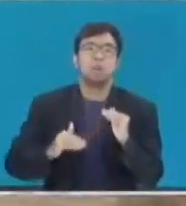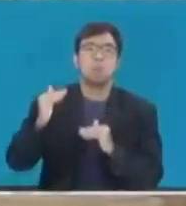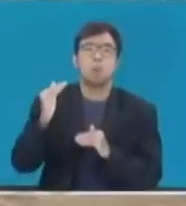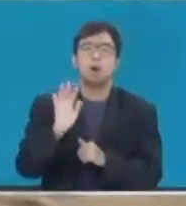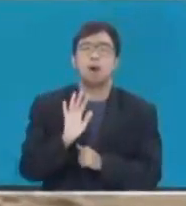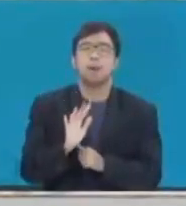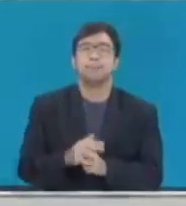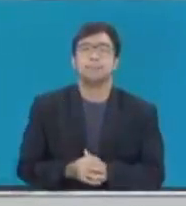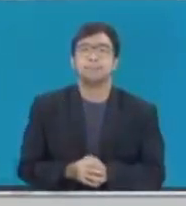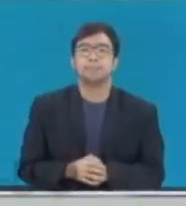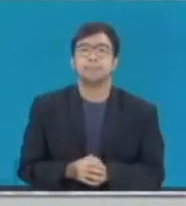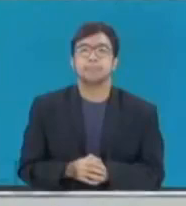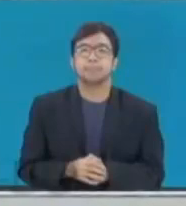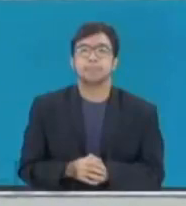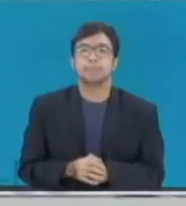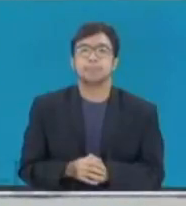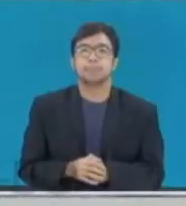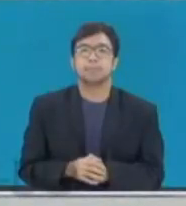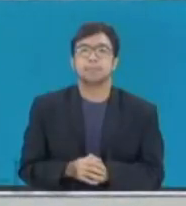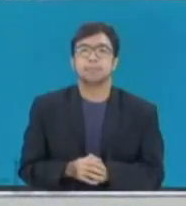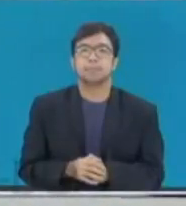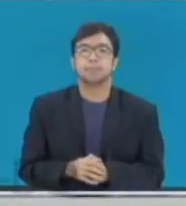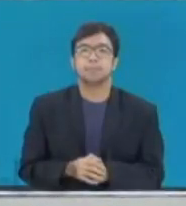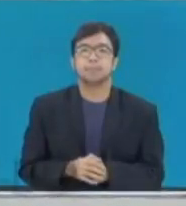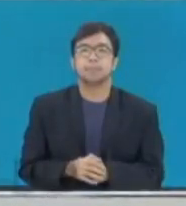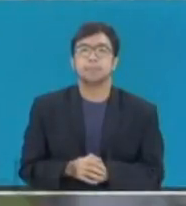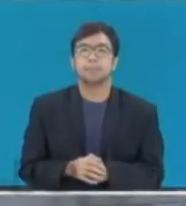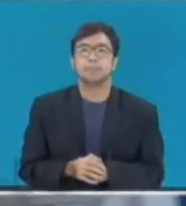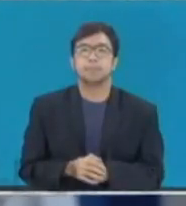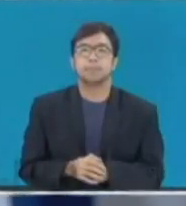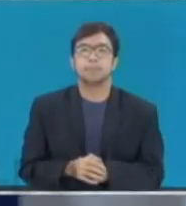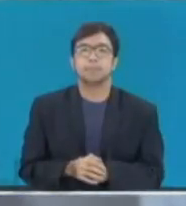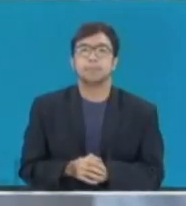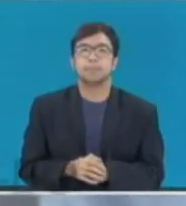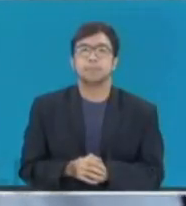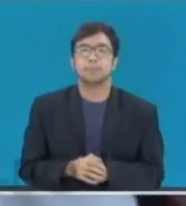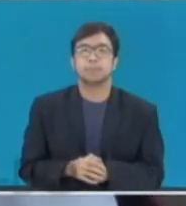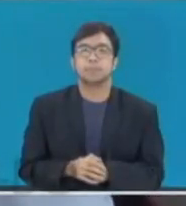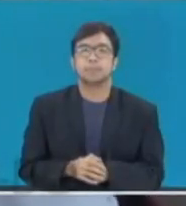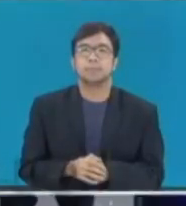Dari Jakarta, Lisa Oktaviani, Aulia Syah Ramadan, iNews melaporkan.